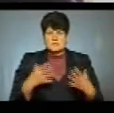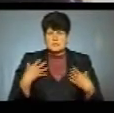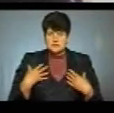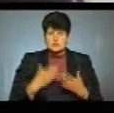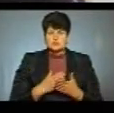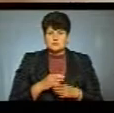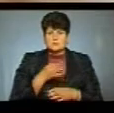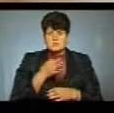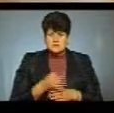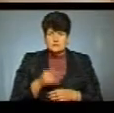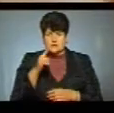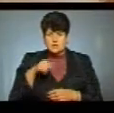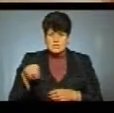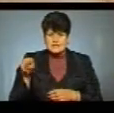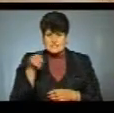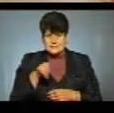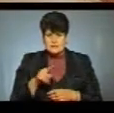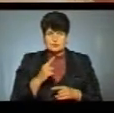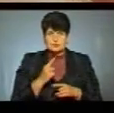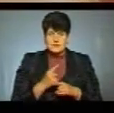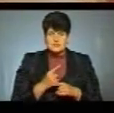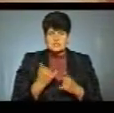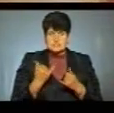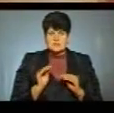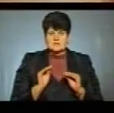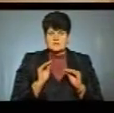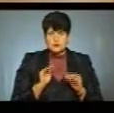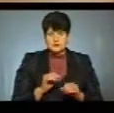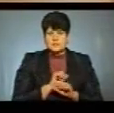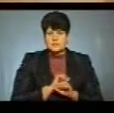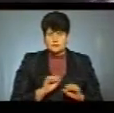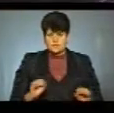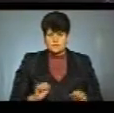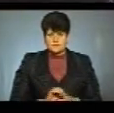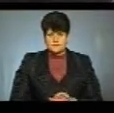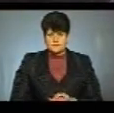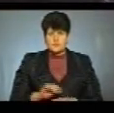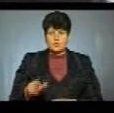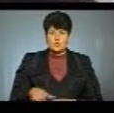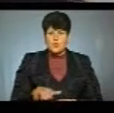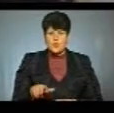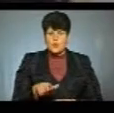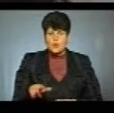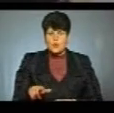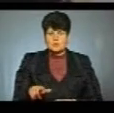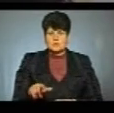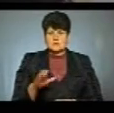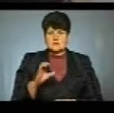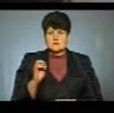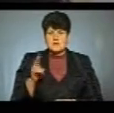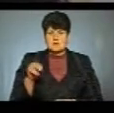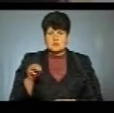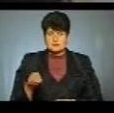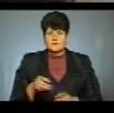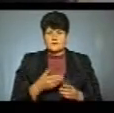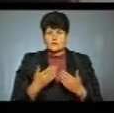служби повідомив, що знак з обмеженням для вантажівок там зараз встановити не можуть. Дорога Кам'янки-Скалат відноситься